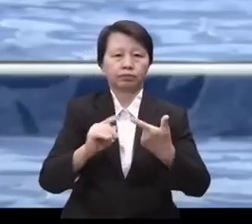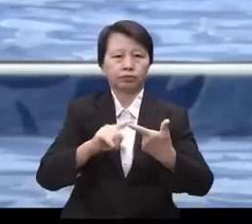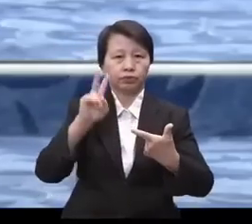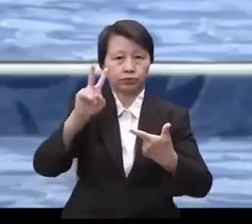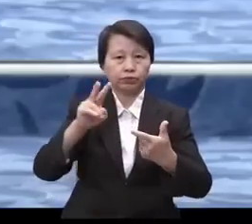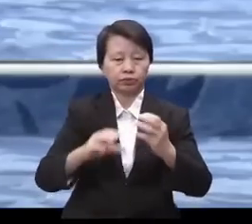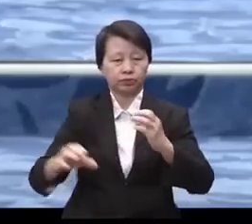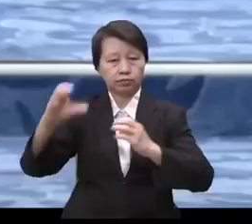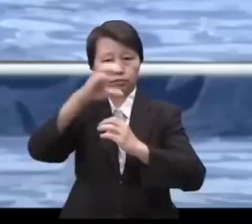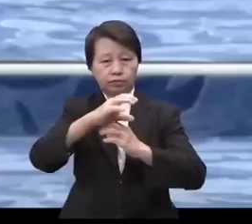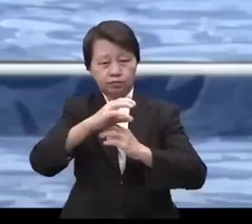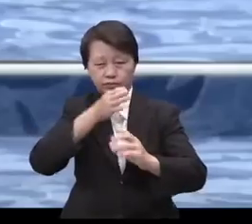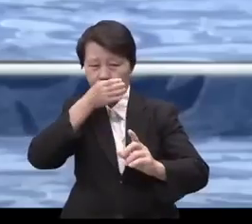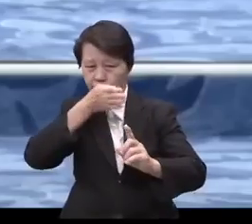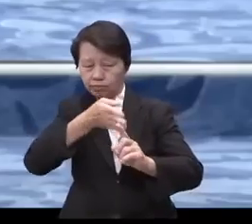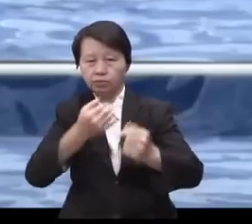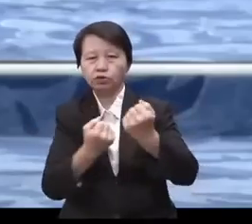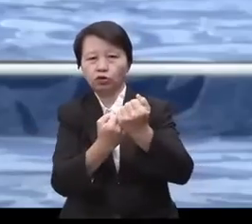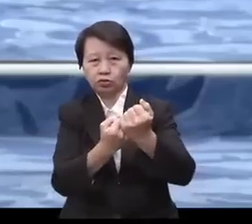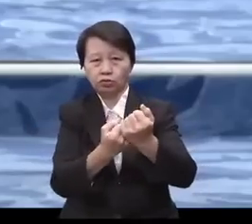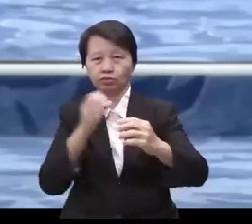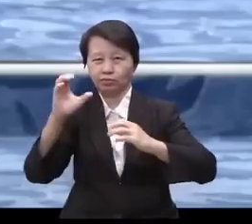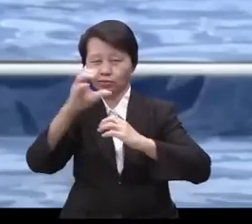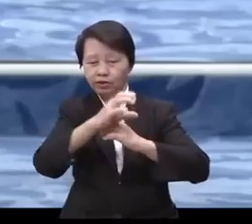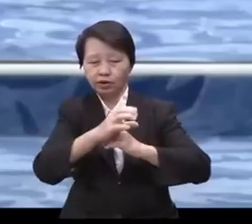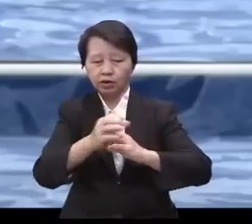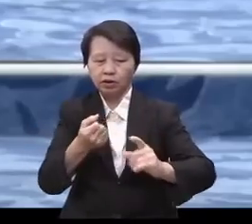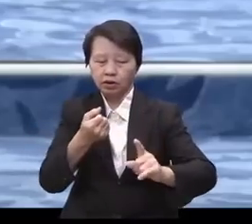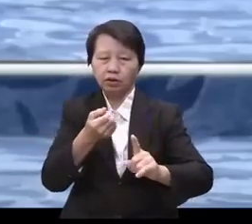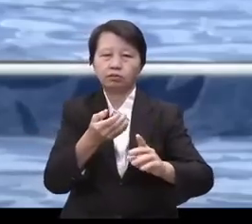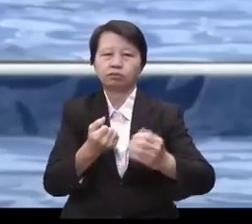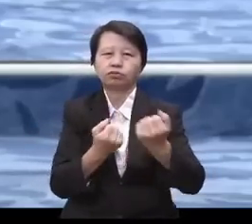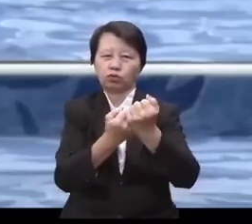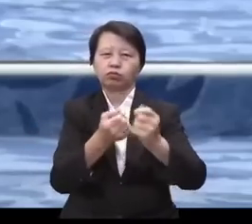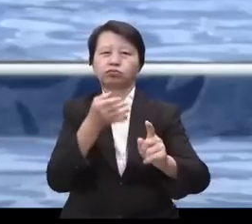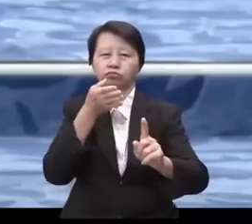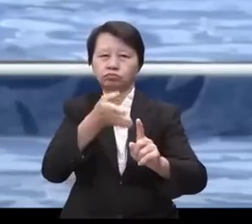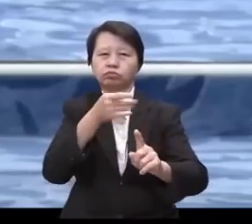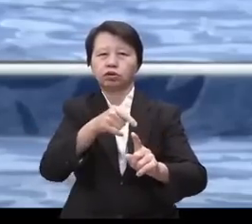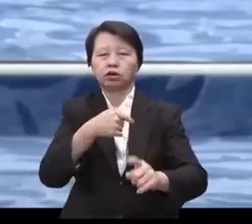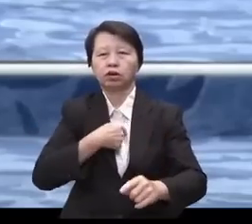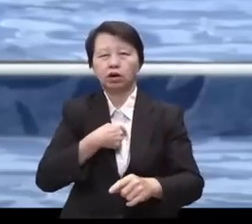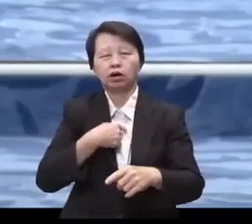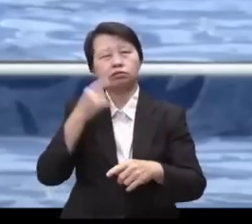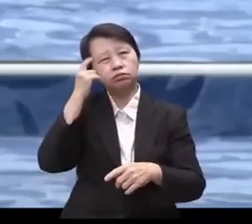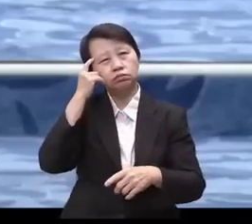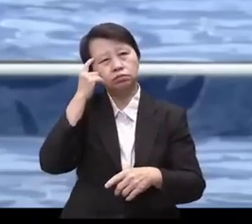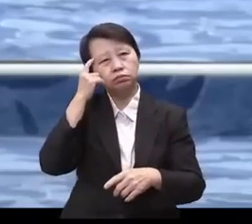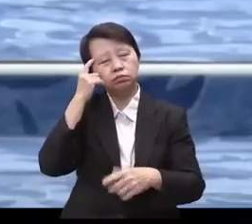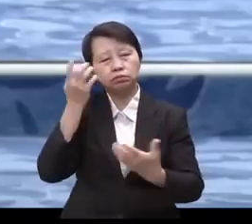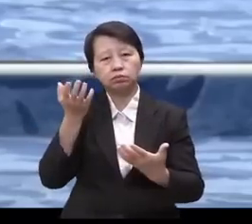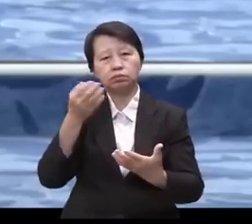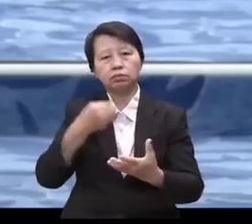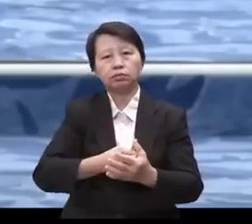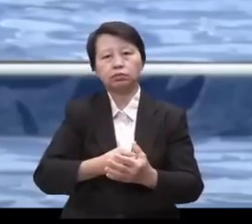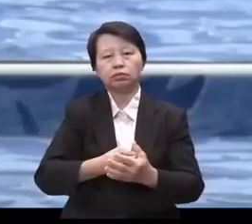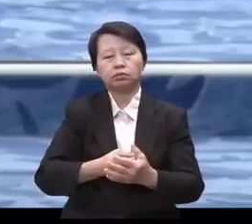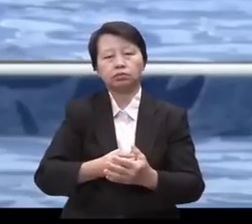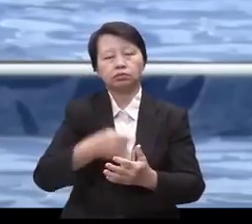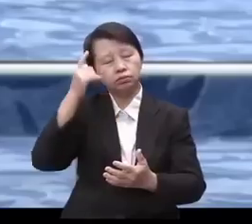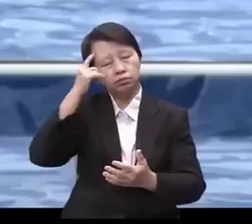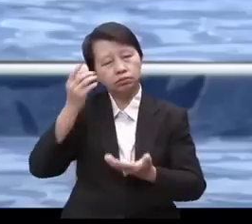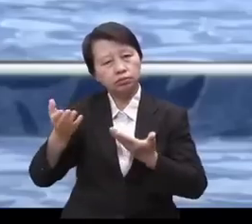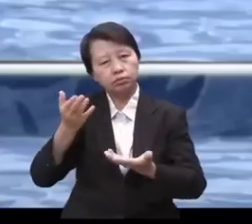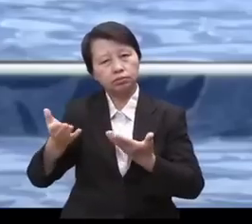subsidi bersasar, saya jelaskan bahawa dalam perkiraan dan pertimbangan